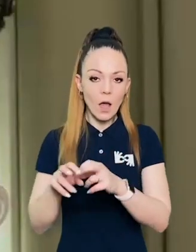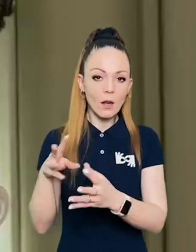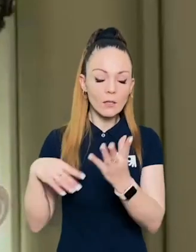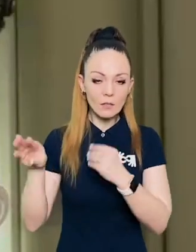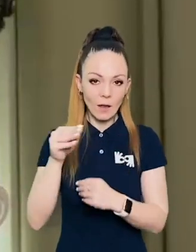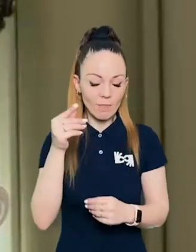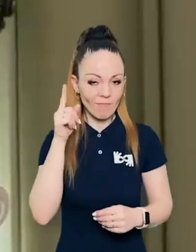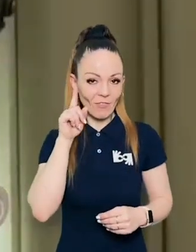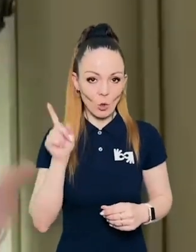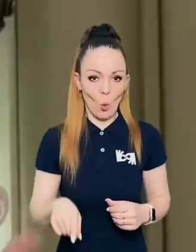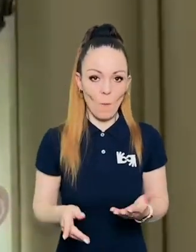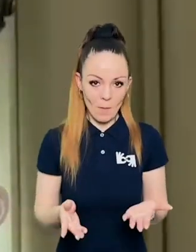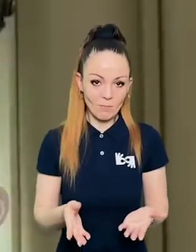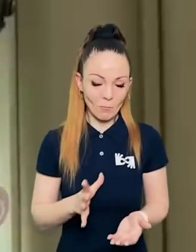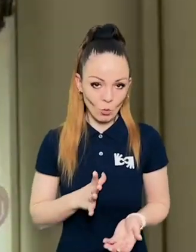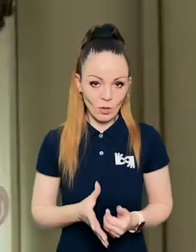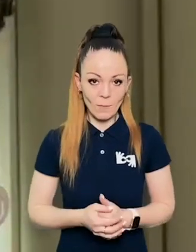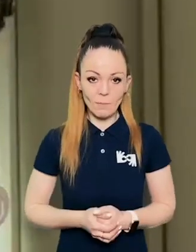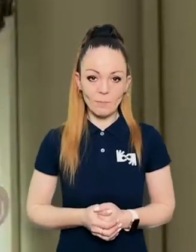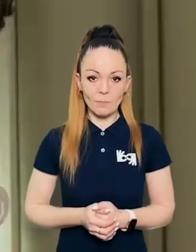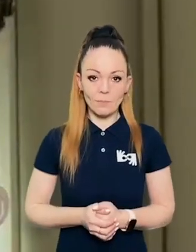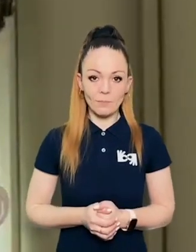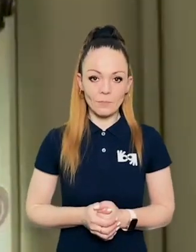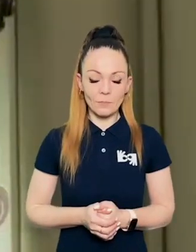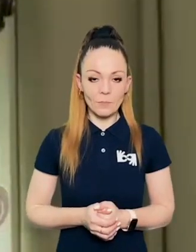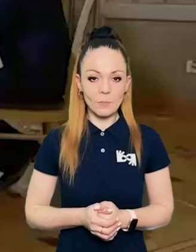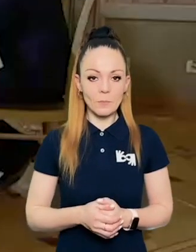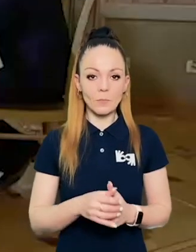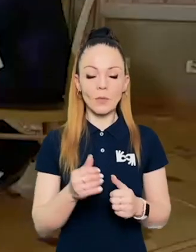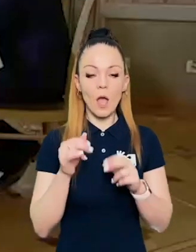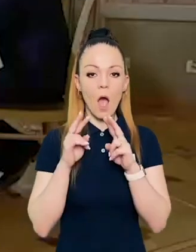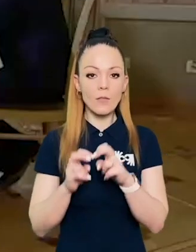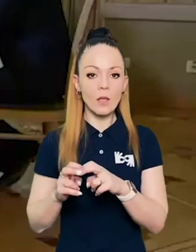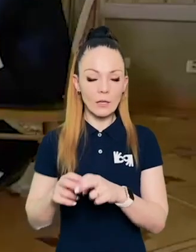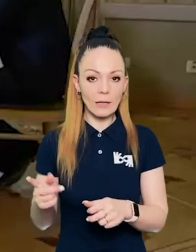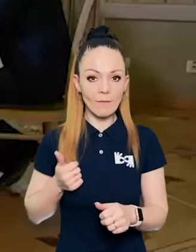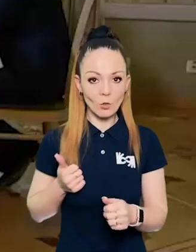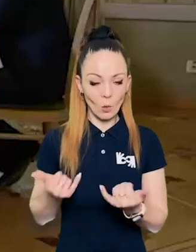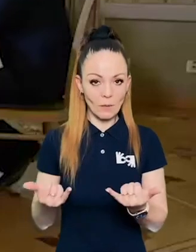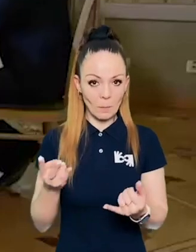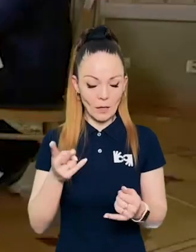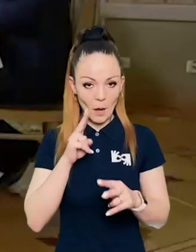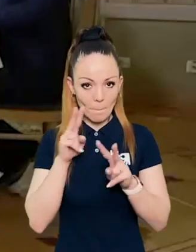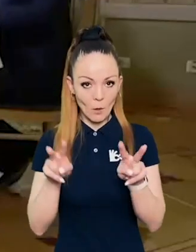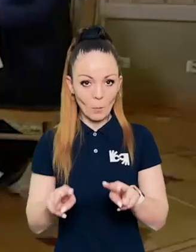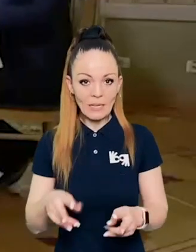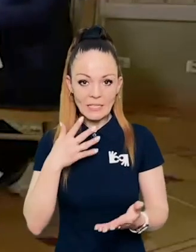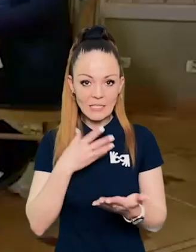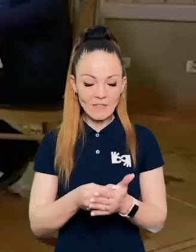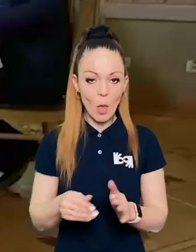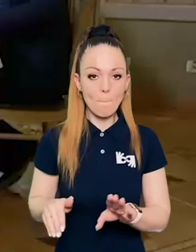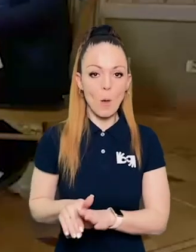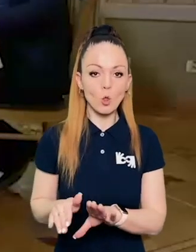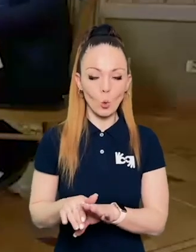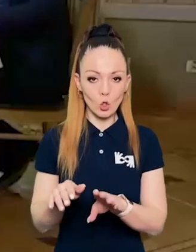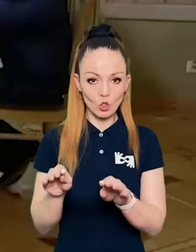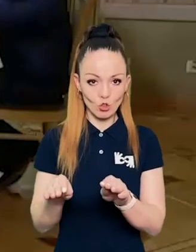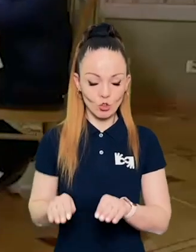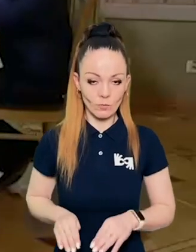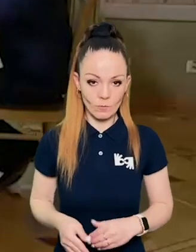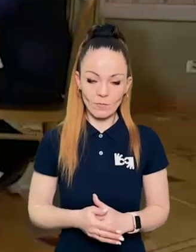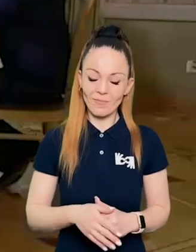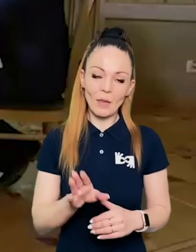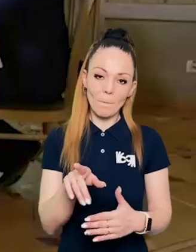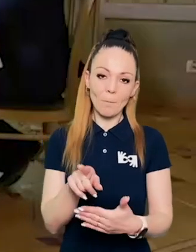Зможуть захопити. Тому що ця аналітика, вона відома була. Тепер аналітикам військовим треба буде переглядати